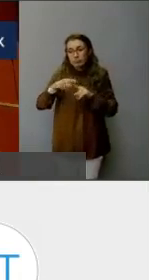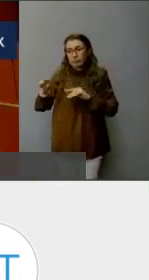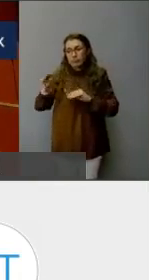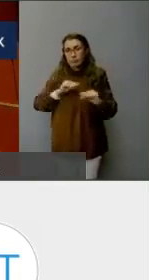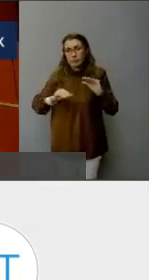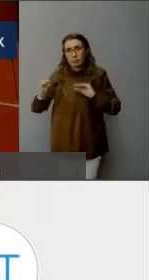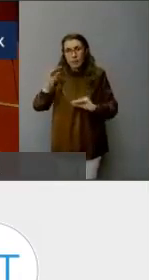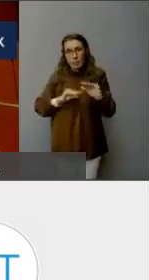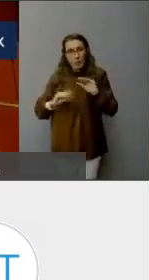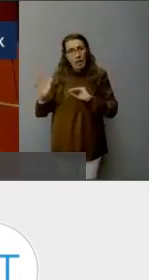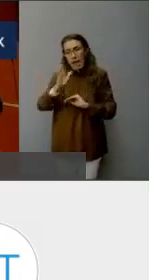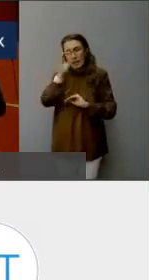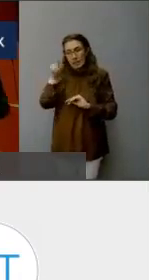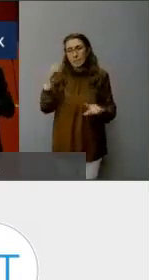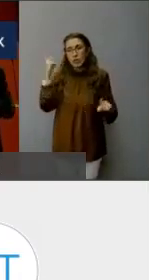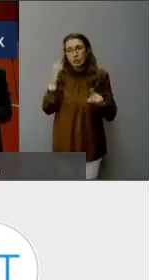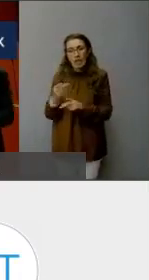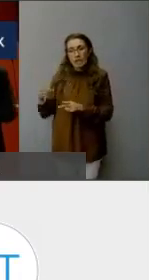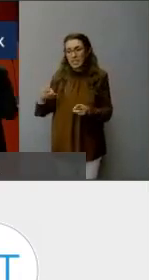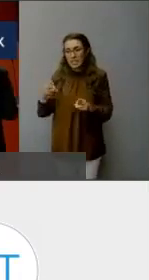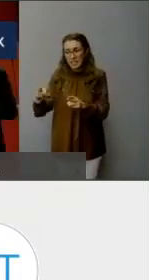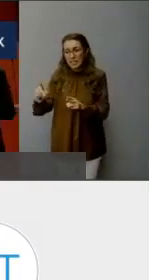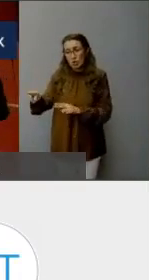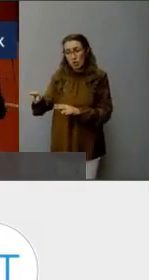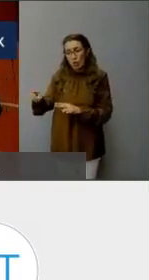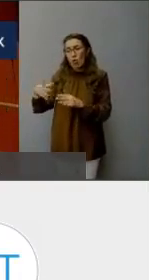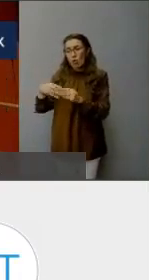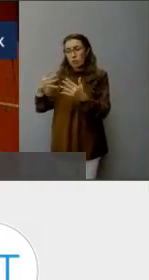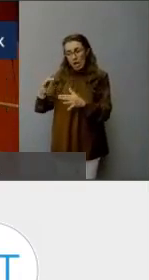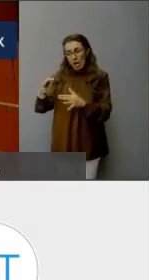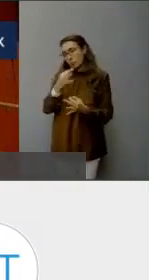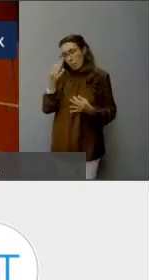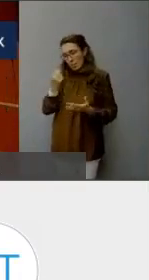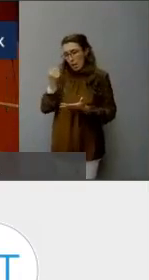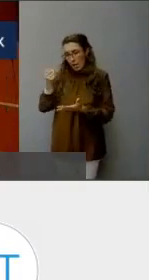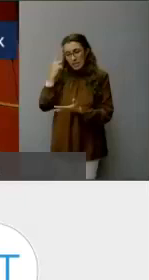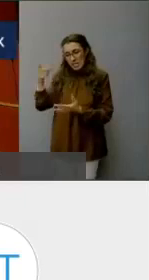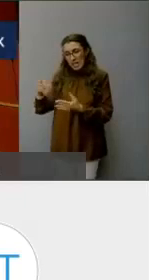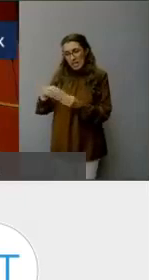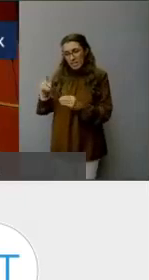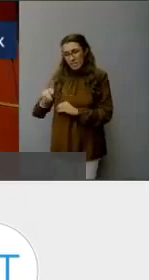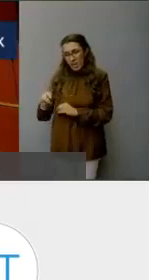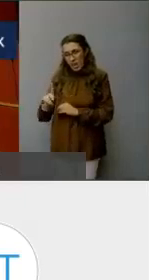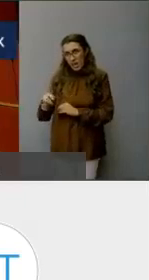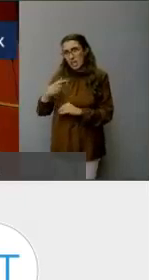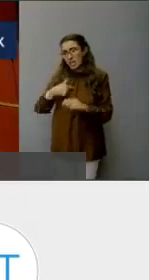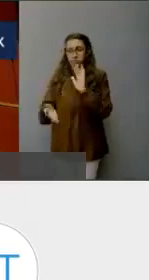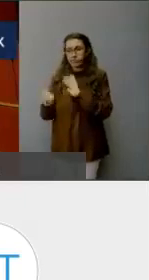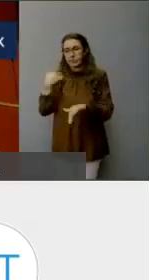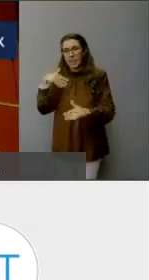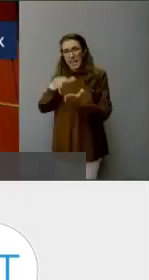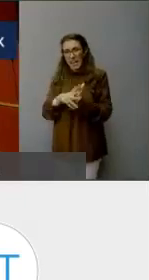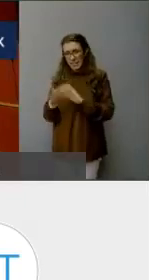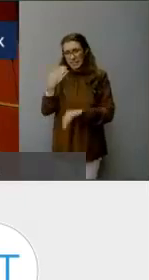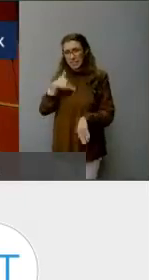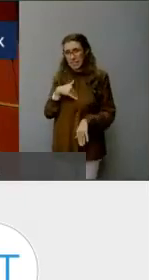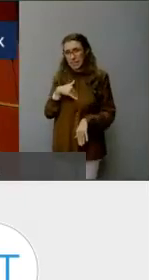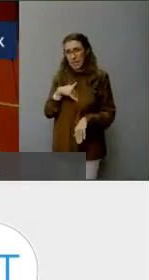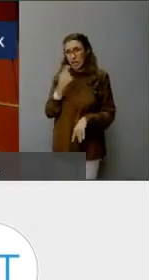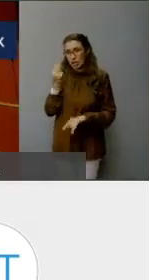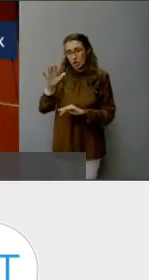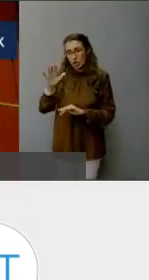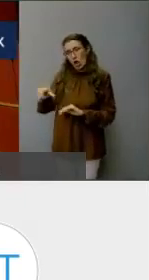non l'ha fatto che preso l'obbligo di coltivare non ha coltivato li ascoltiamo la garanzia fideiussoria quindi parliamo degli prendiamo dei